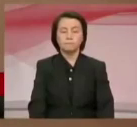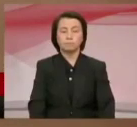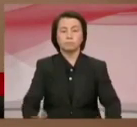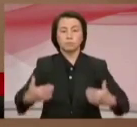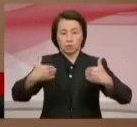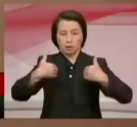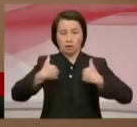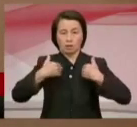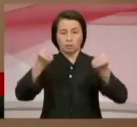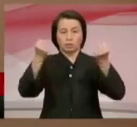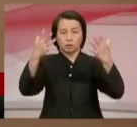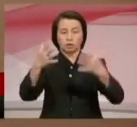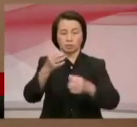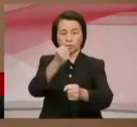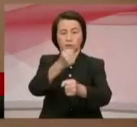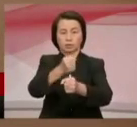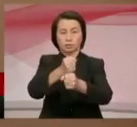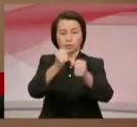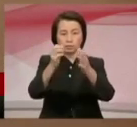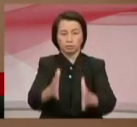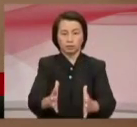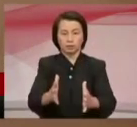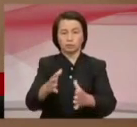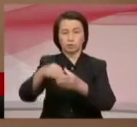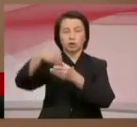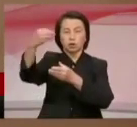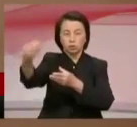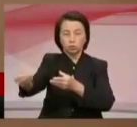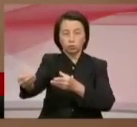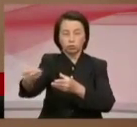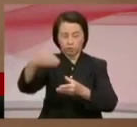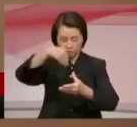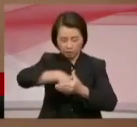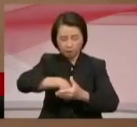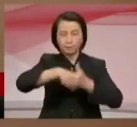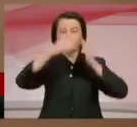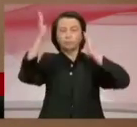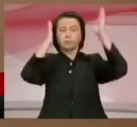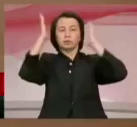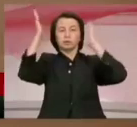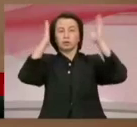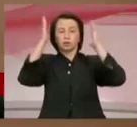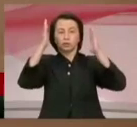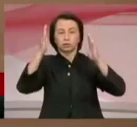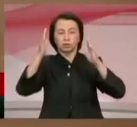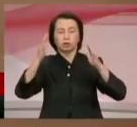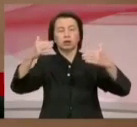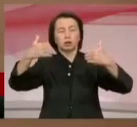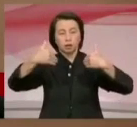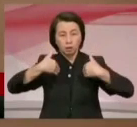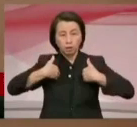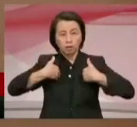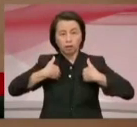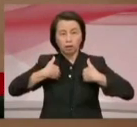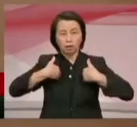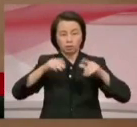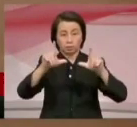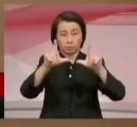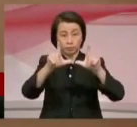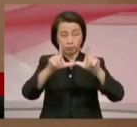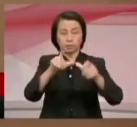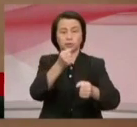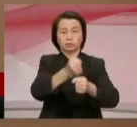Terdapat ramai pekerja-pekerja warga asing di negara kita yang mempunyai permit